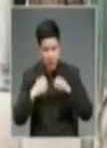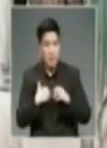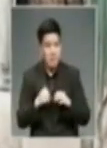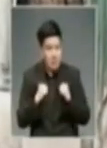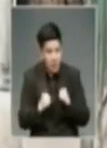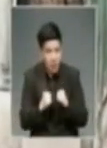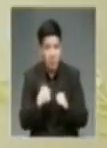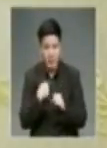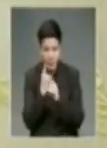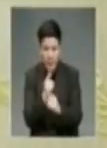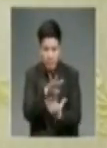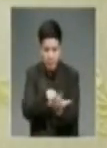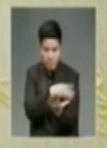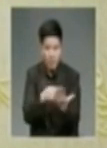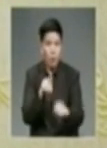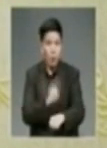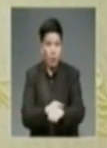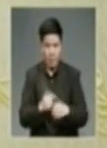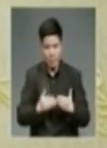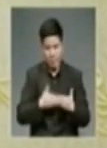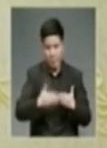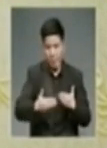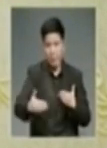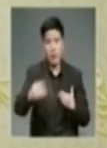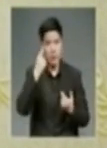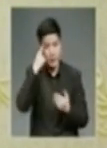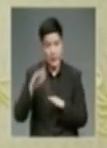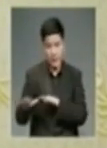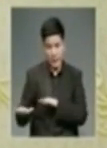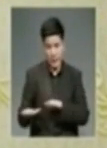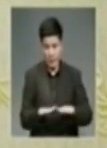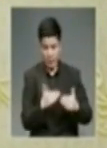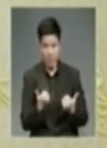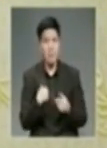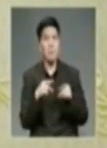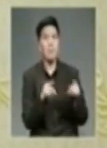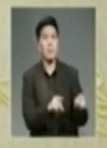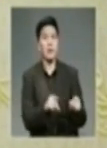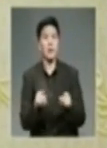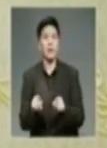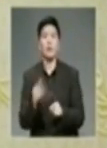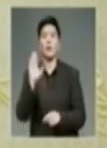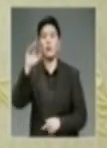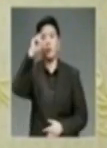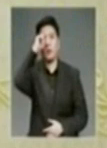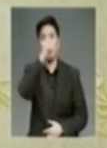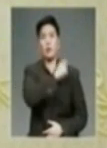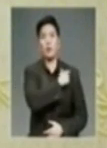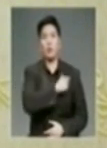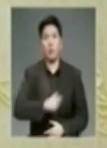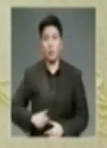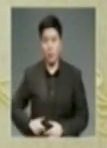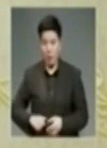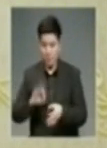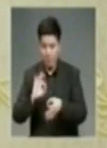งที่ให้เป็นไปตามโรดแมพแล้วก็งานสำคัญก็คือการเตรียมดำเนินการพระราชพิธีถวายพระเพลิงพระบรมศพในหลวงรัชกาลที่